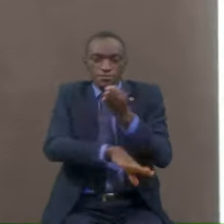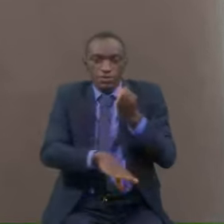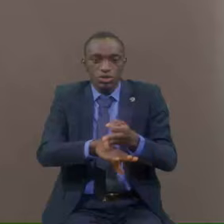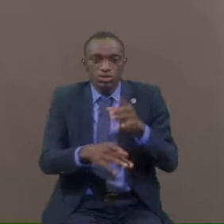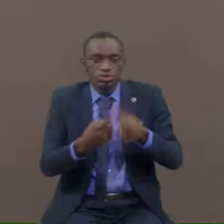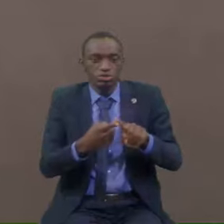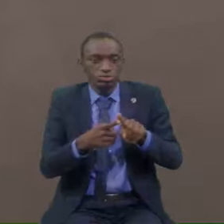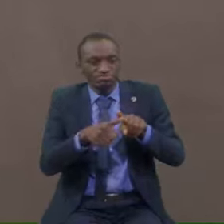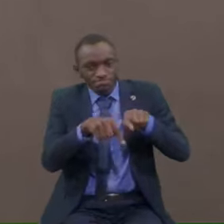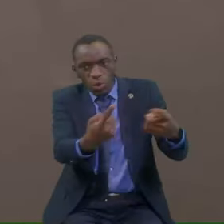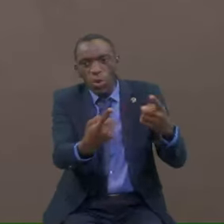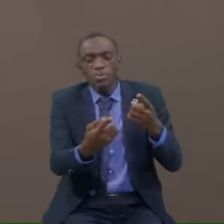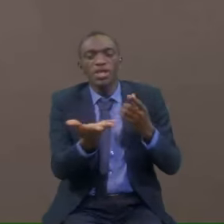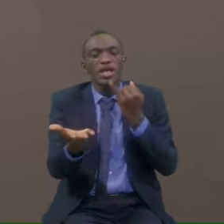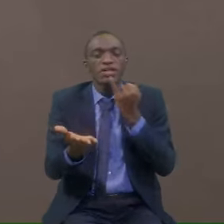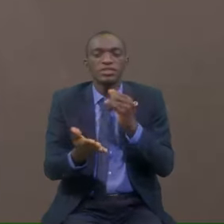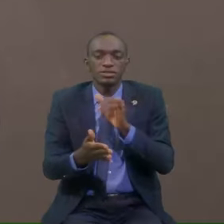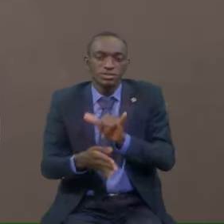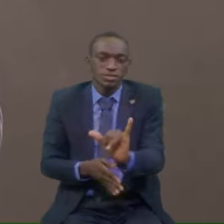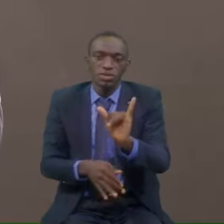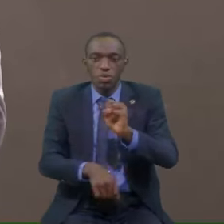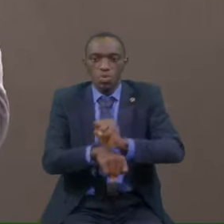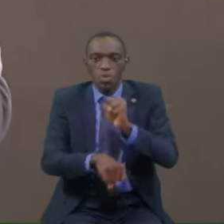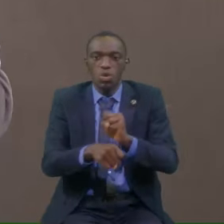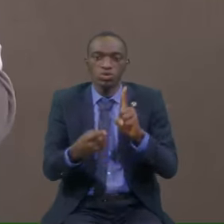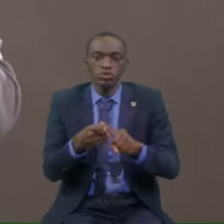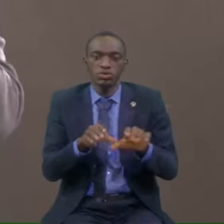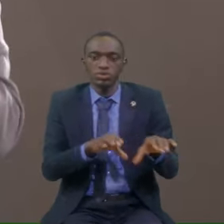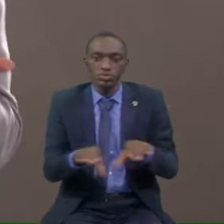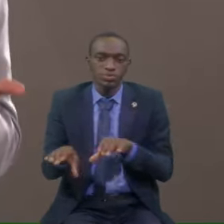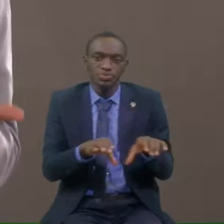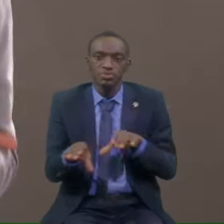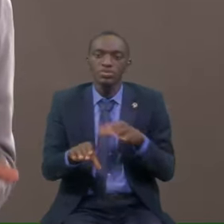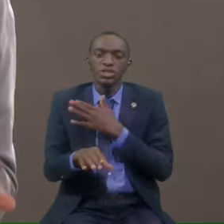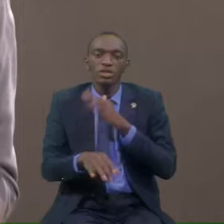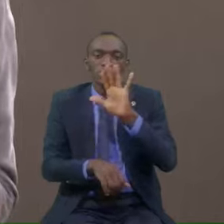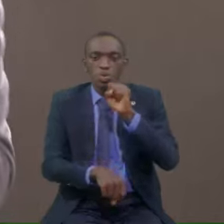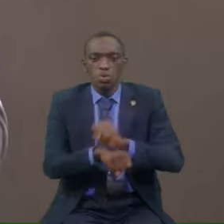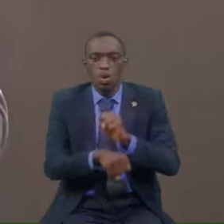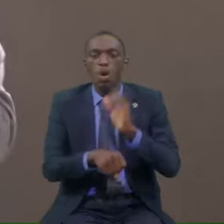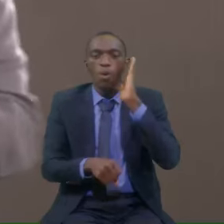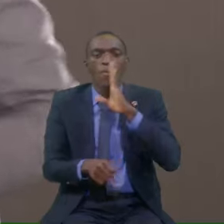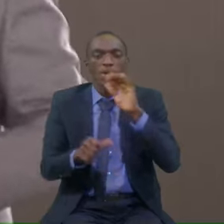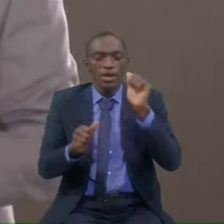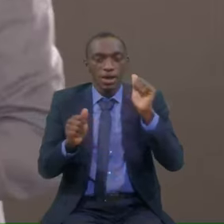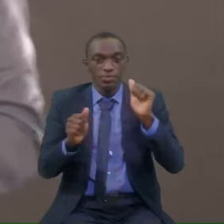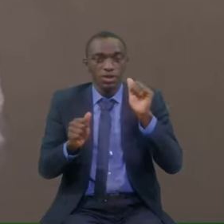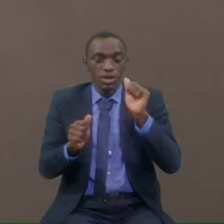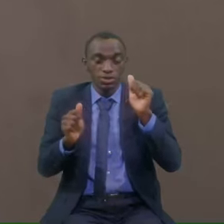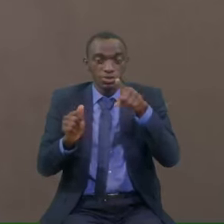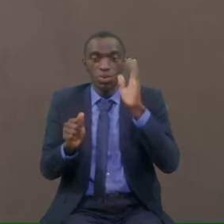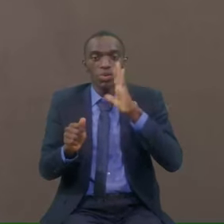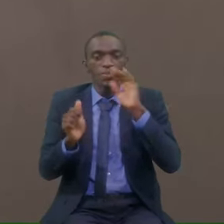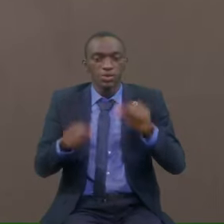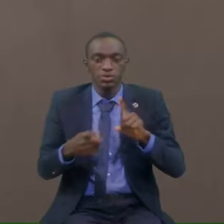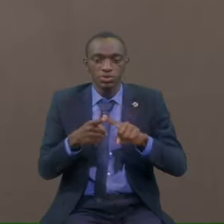visiter. Il y a encore un ministère à accomplir. Et nous voulons être capables de prendre le vol comme les